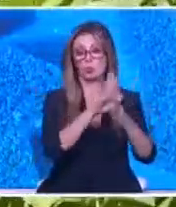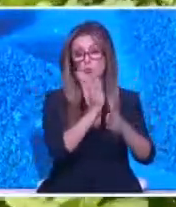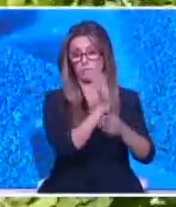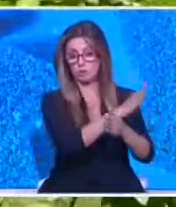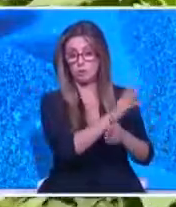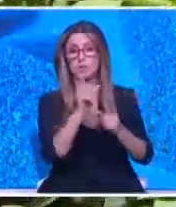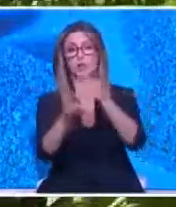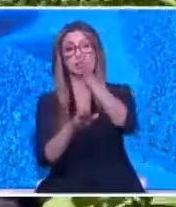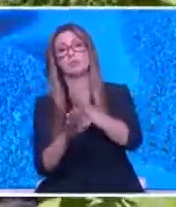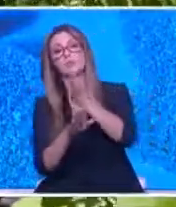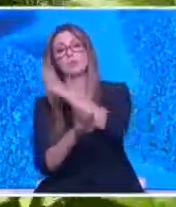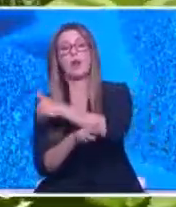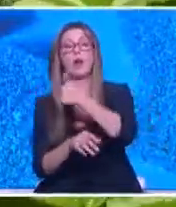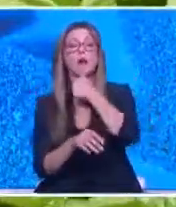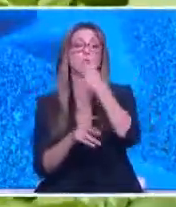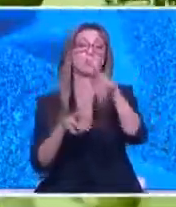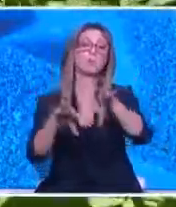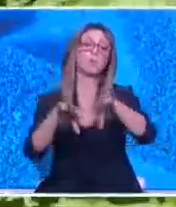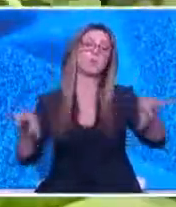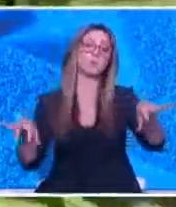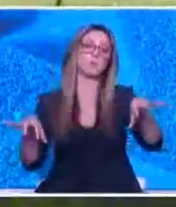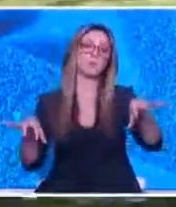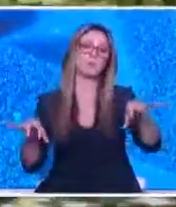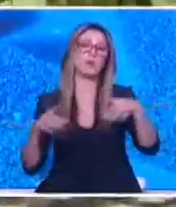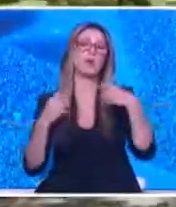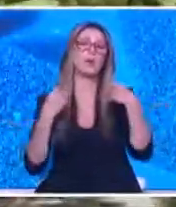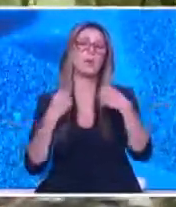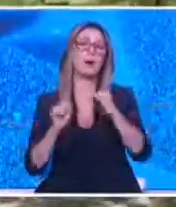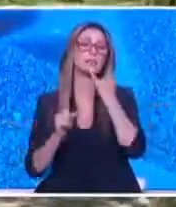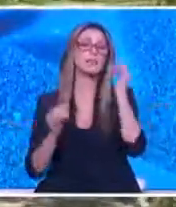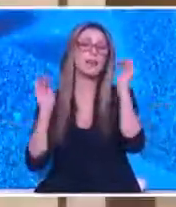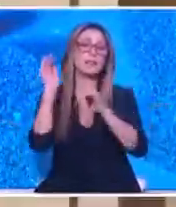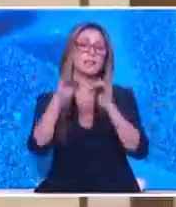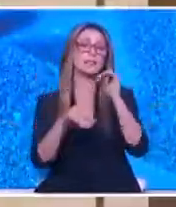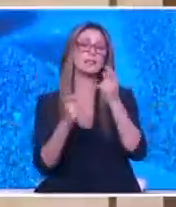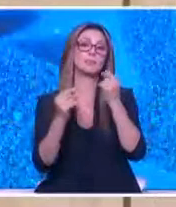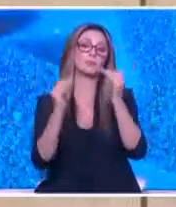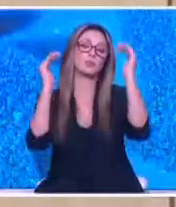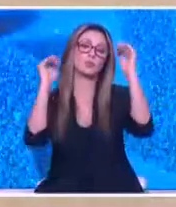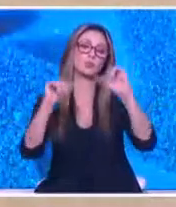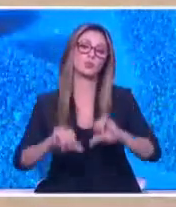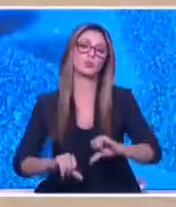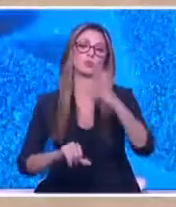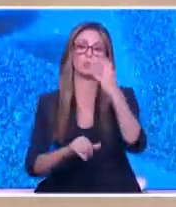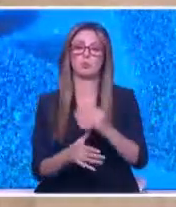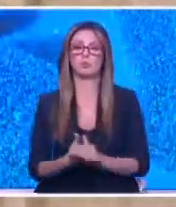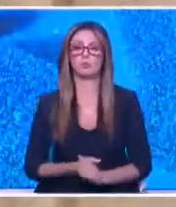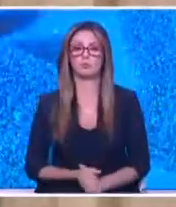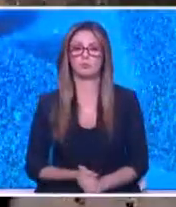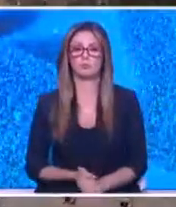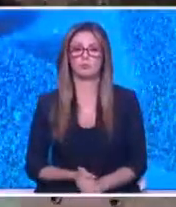diğer bölümü de erkekler için olmak üzere ikiye böldü. Parkın ziyaretçi sayısında büyük bir düşüş yaşanıyor.